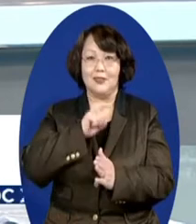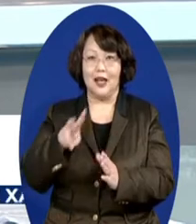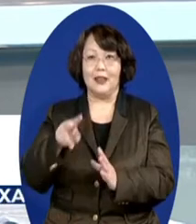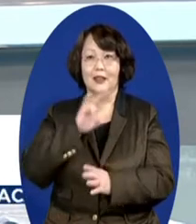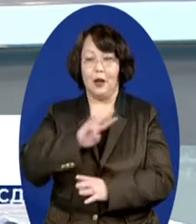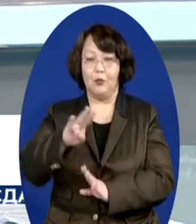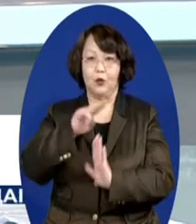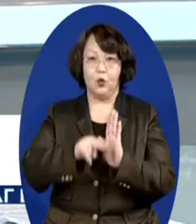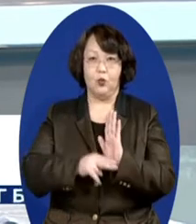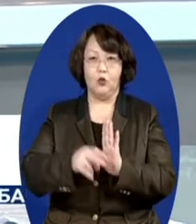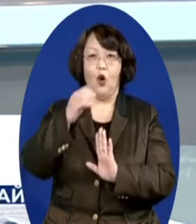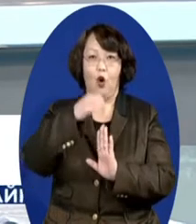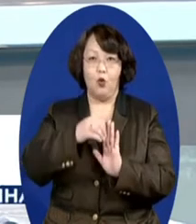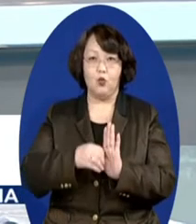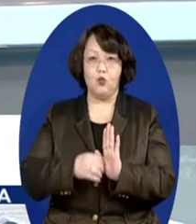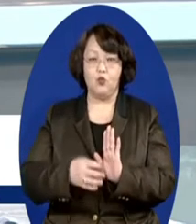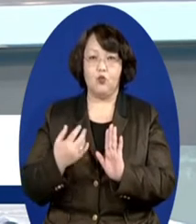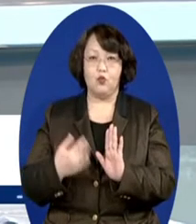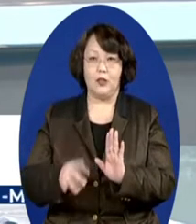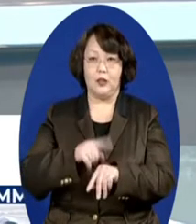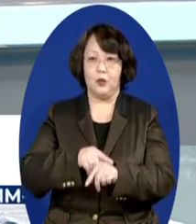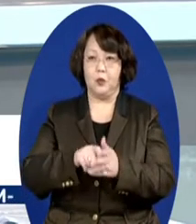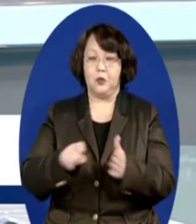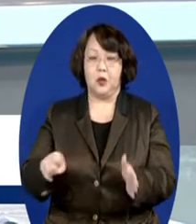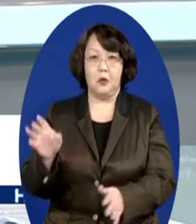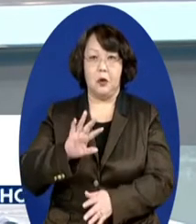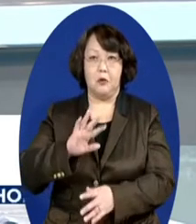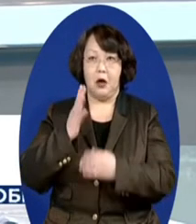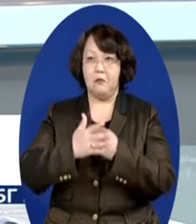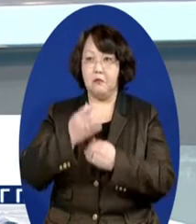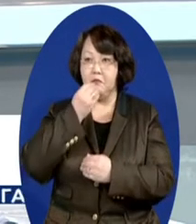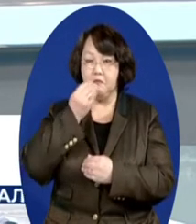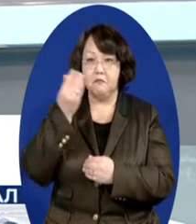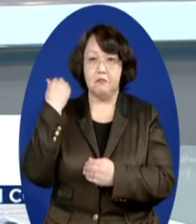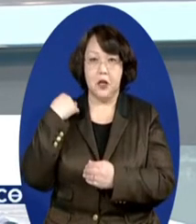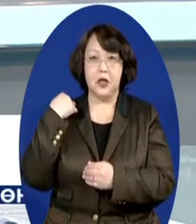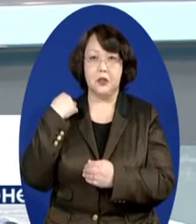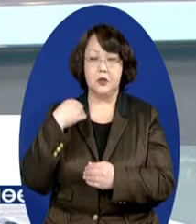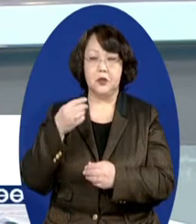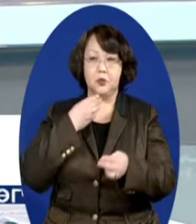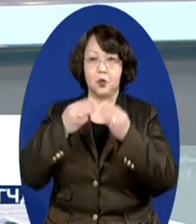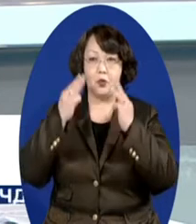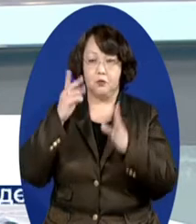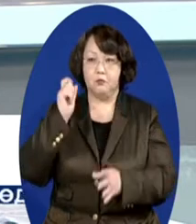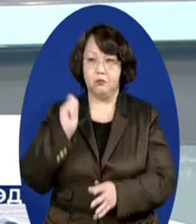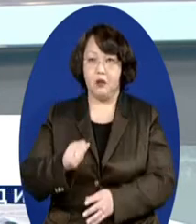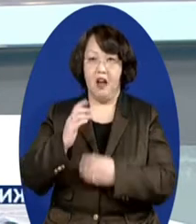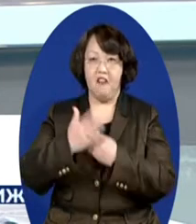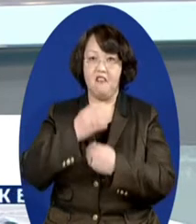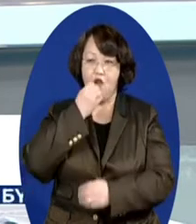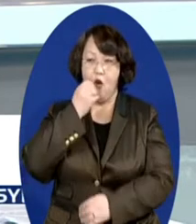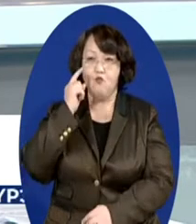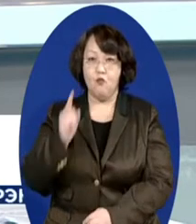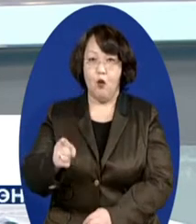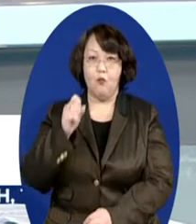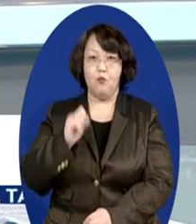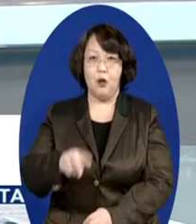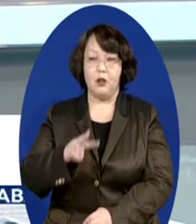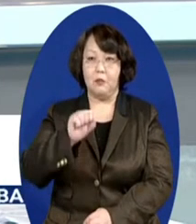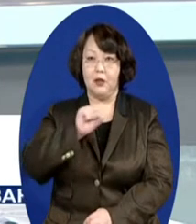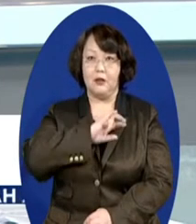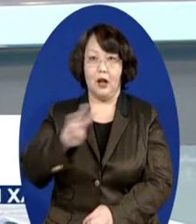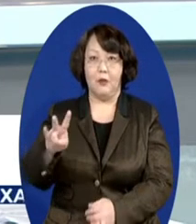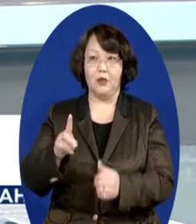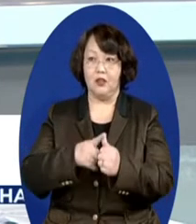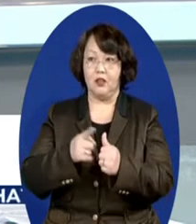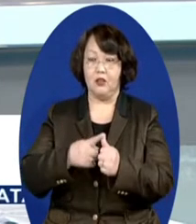намын дүрмийн тусгасан. Цаг хугацаанаас үл хамааран авилгын хэрэгтэй холбогдож байсан шүүхээр тогтоогдсон бол хинч Монгол ардын намын